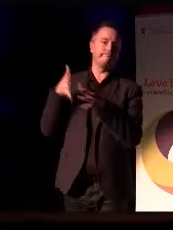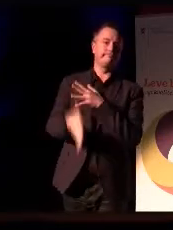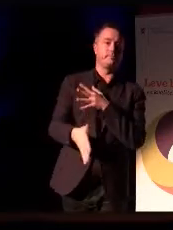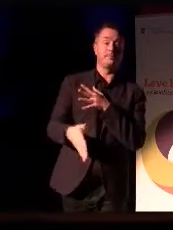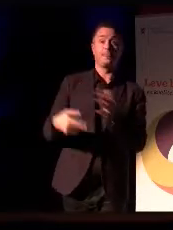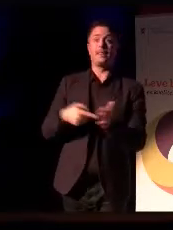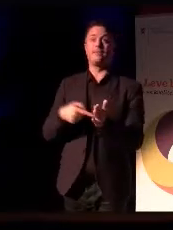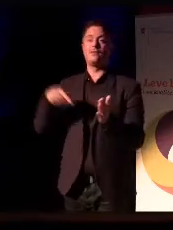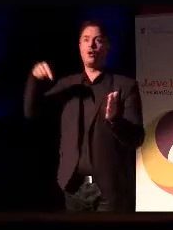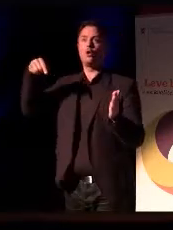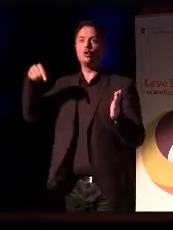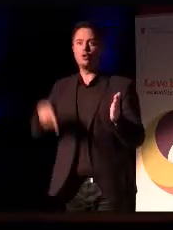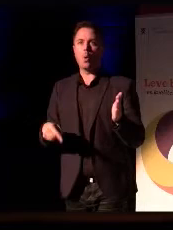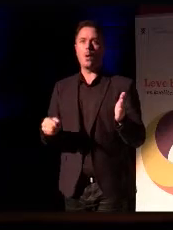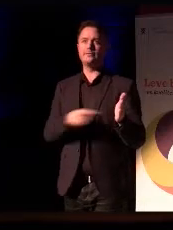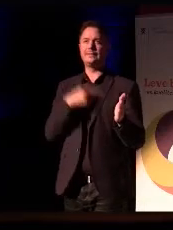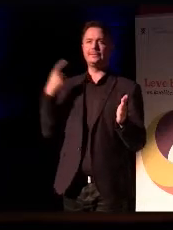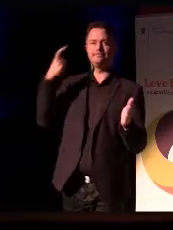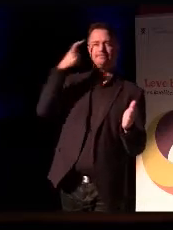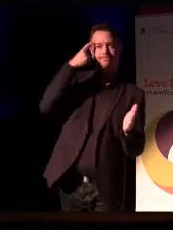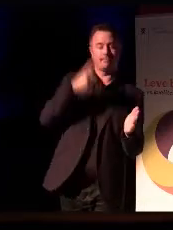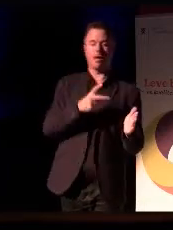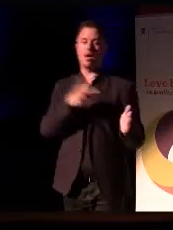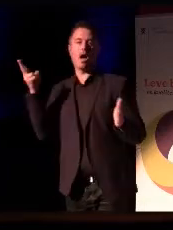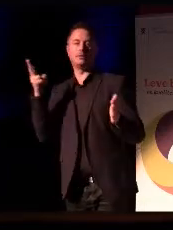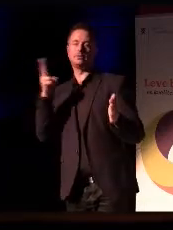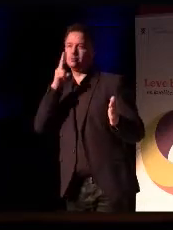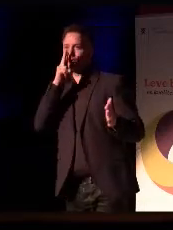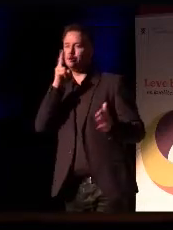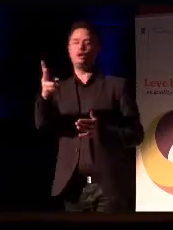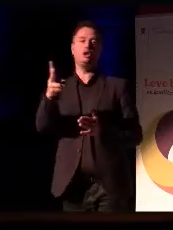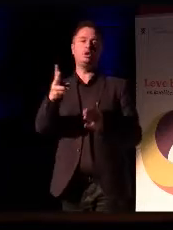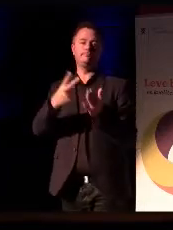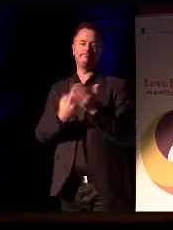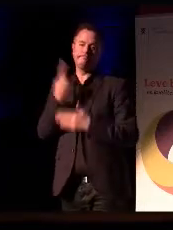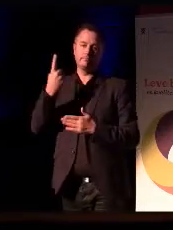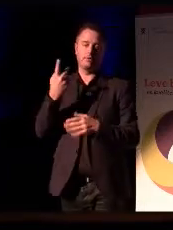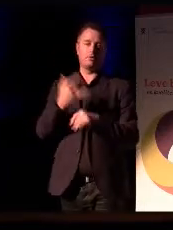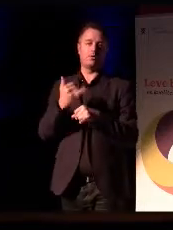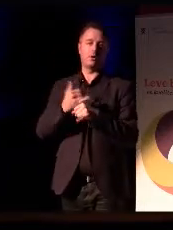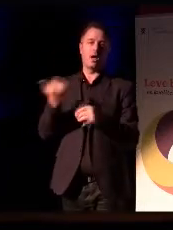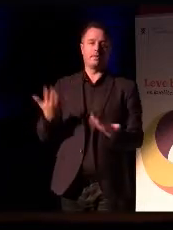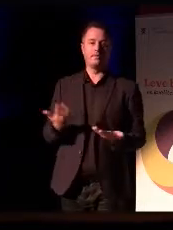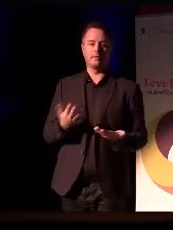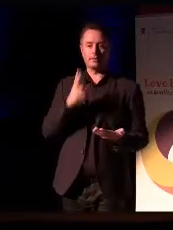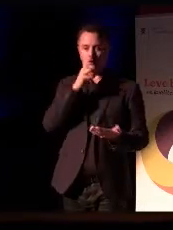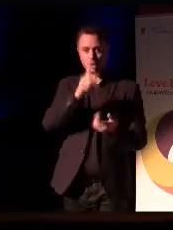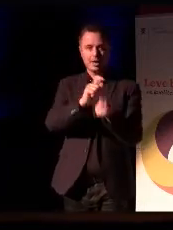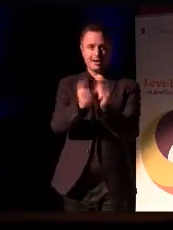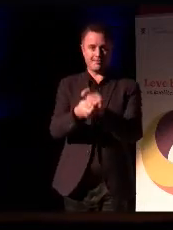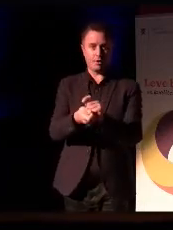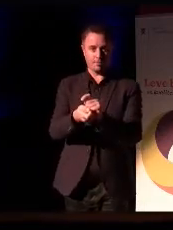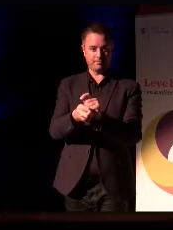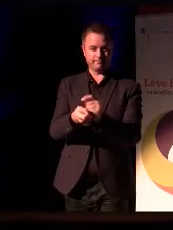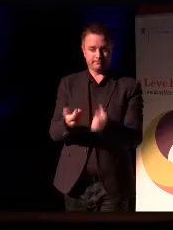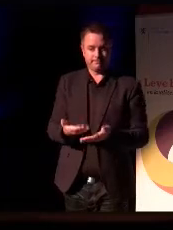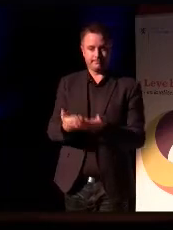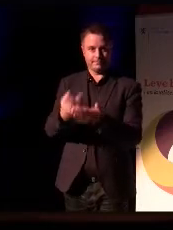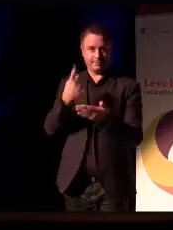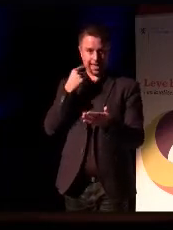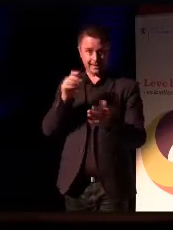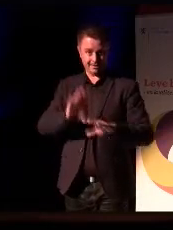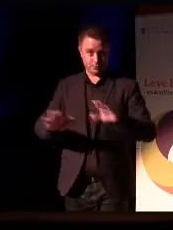helt nytt og helt annerledes grep med den nye reformen for eldre. Vi reiser oss fra